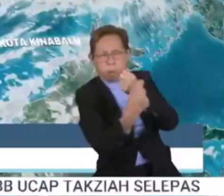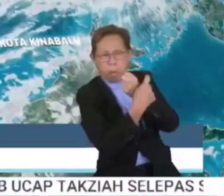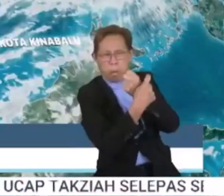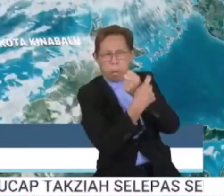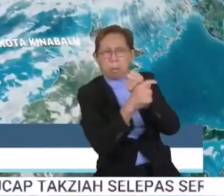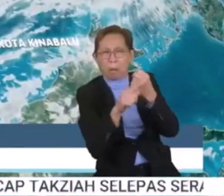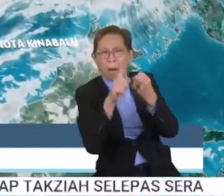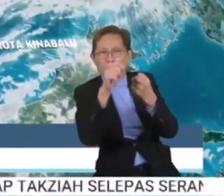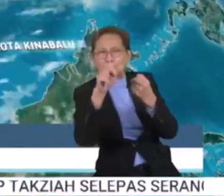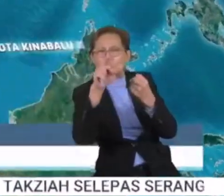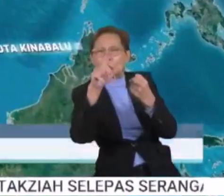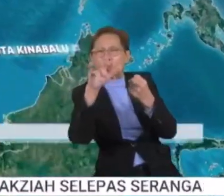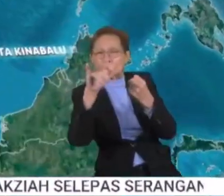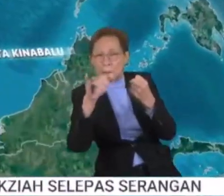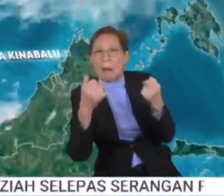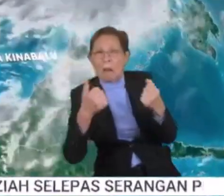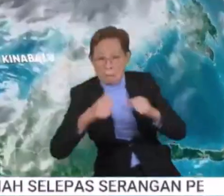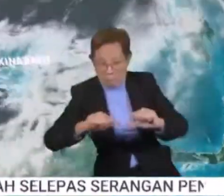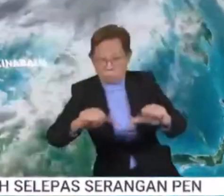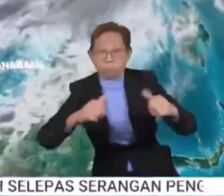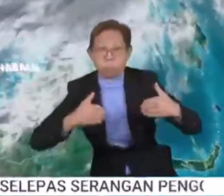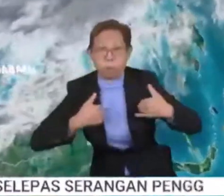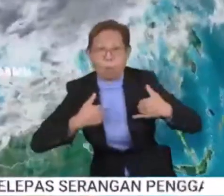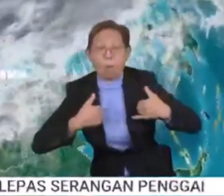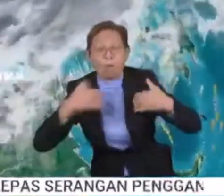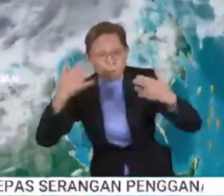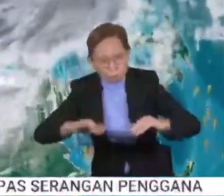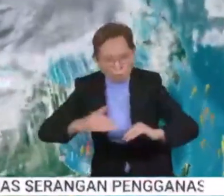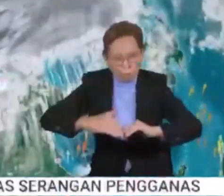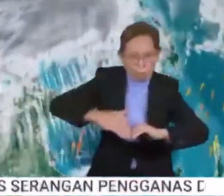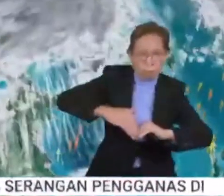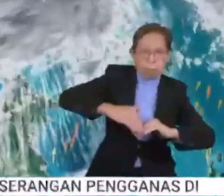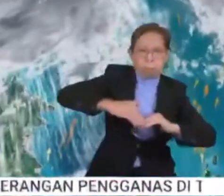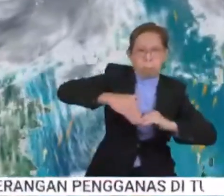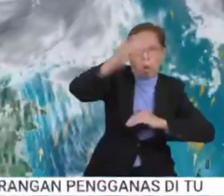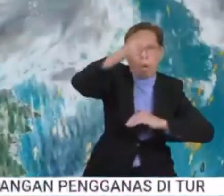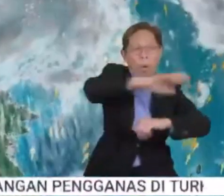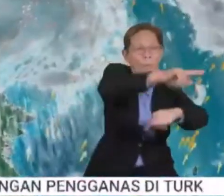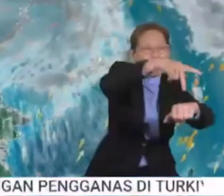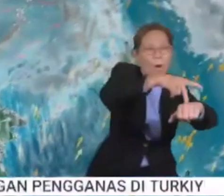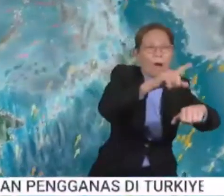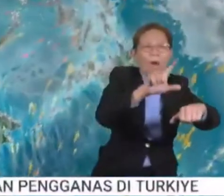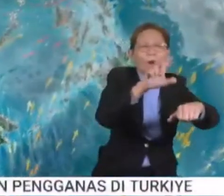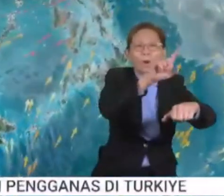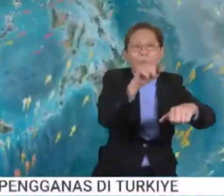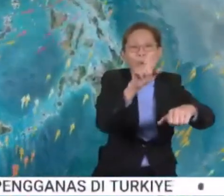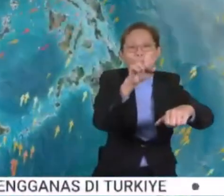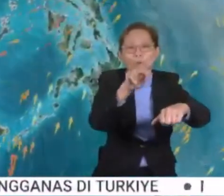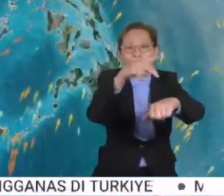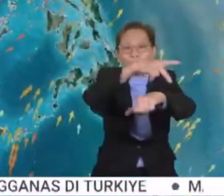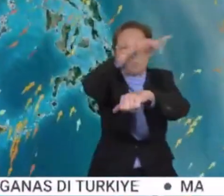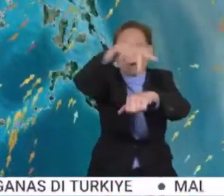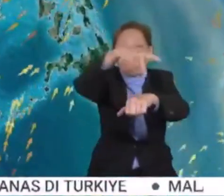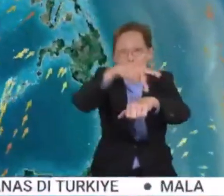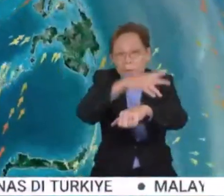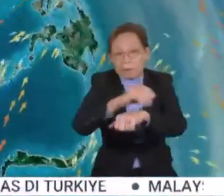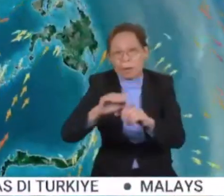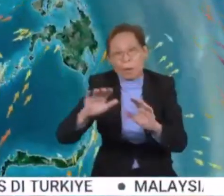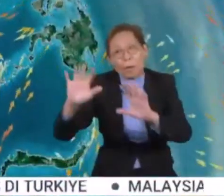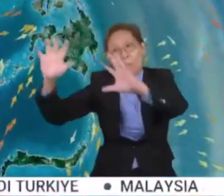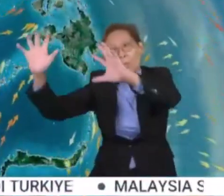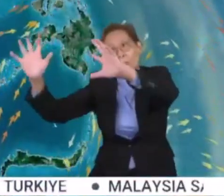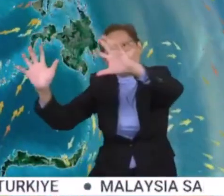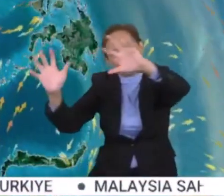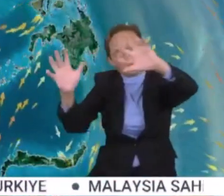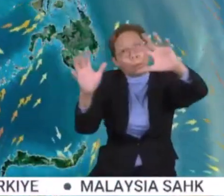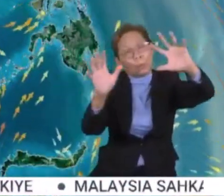Quadrami masih lagi aktif. Kini telah pun melepasi Kepulauan Luzon, Filipina dan sedang bergerak menuju ke arah